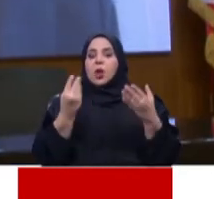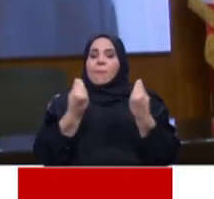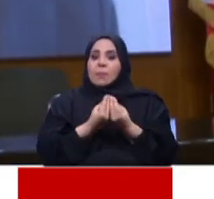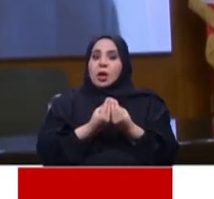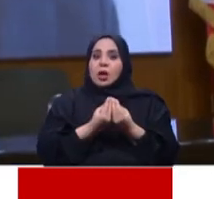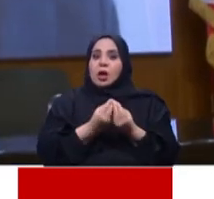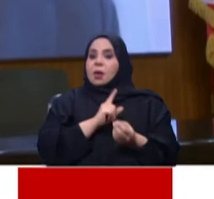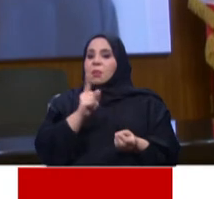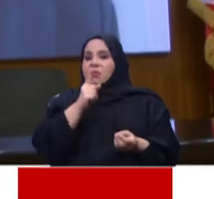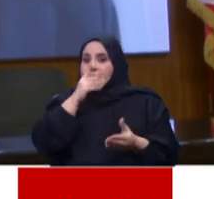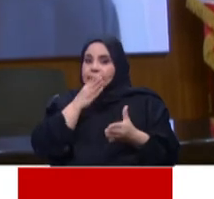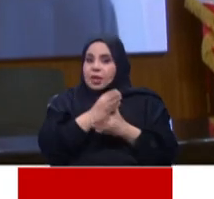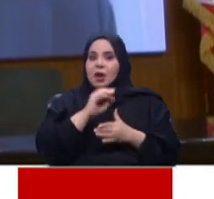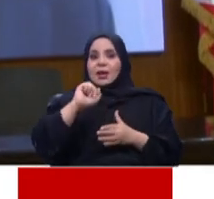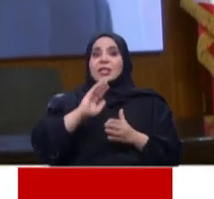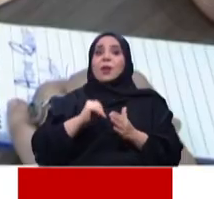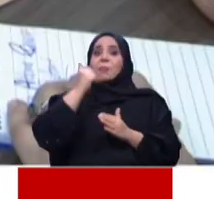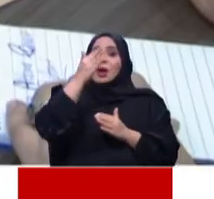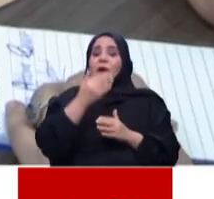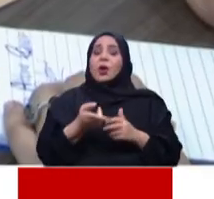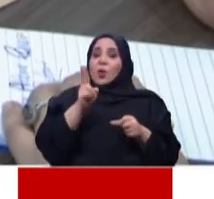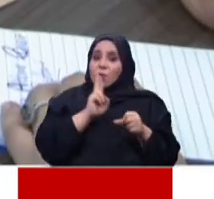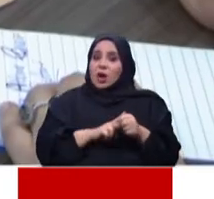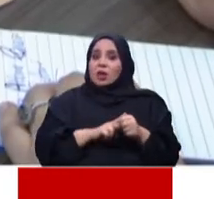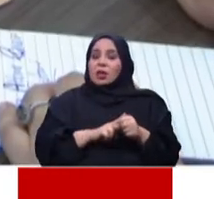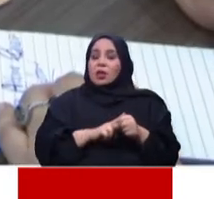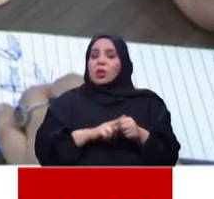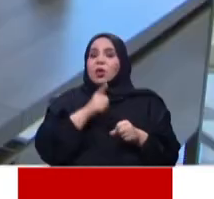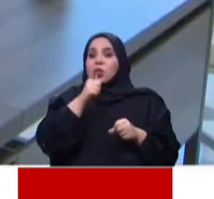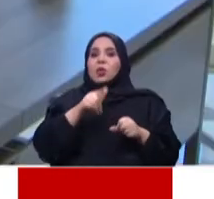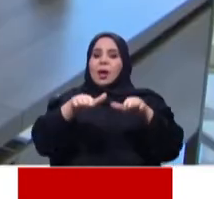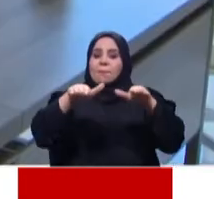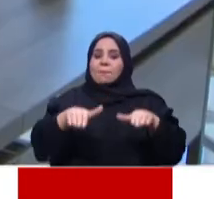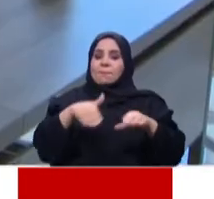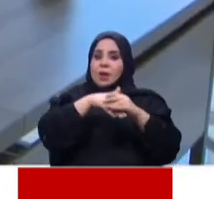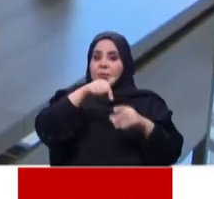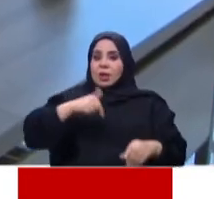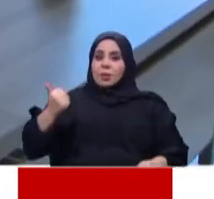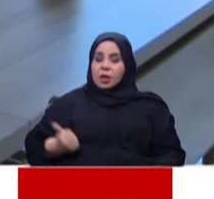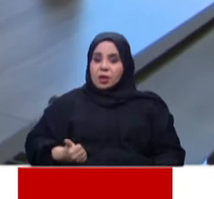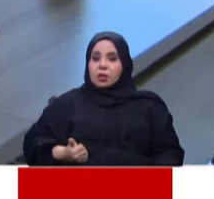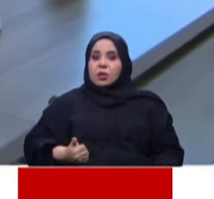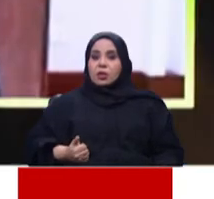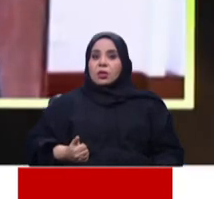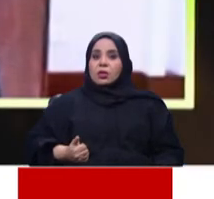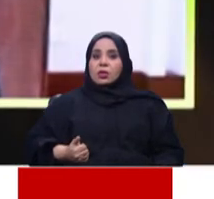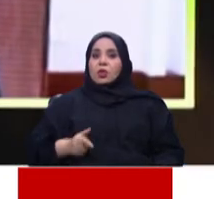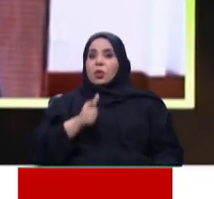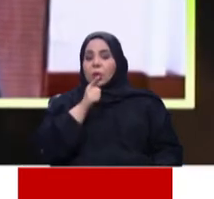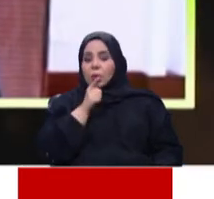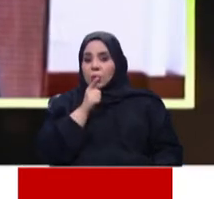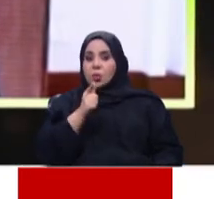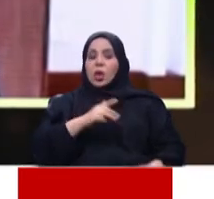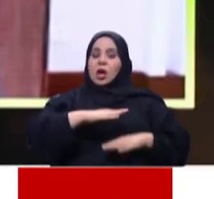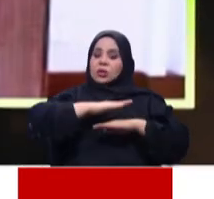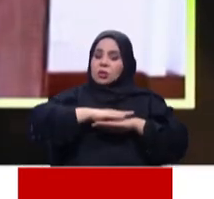الشؤون الداخلية، فأوجد لنا أرضية احنا كبرلمانيين بحرينيين عندما نتعاطى دائما نرى احترام